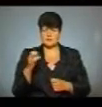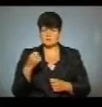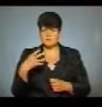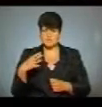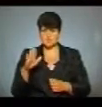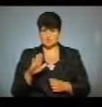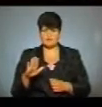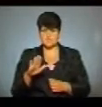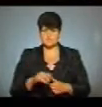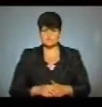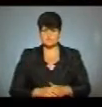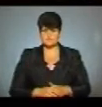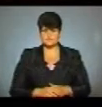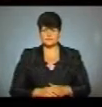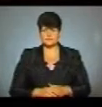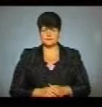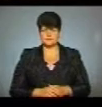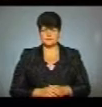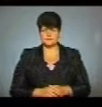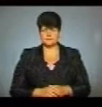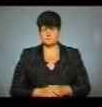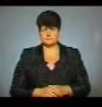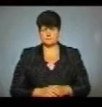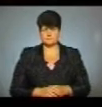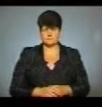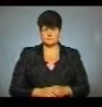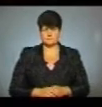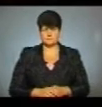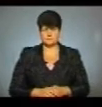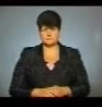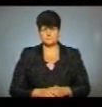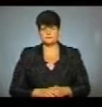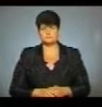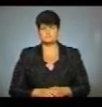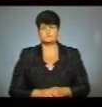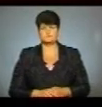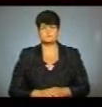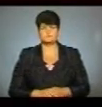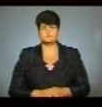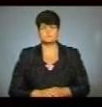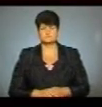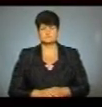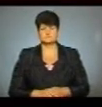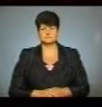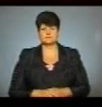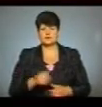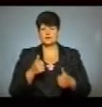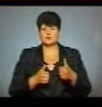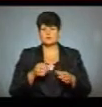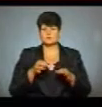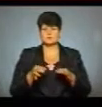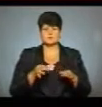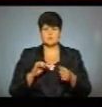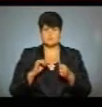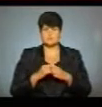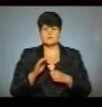15 вересня. Соломія Струс, Оксана Галіяш. Новини на Суспільному. Тернопільщина. Турнір «Шашок пам'яті